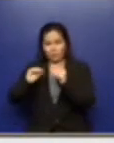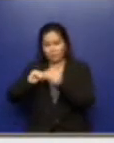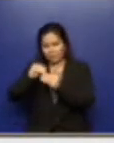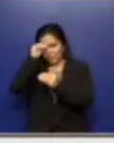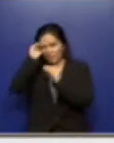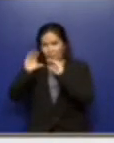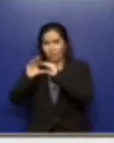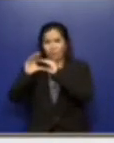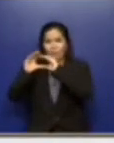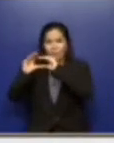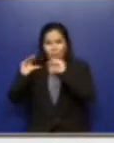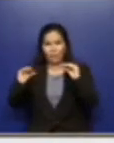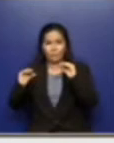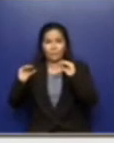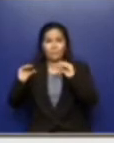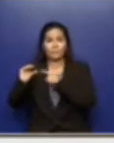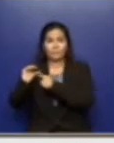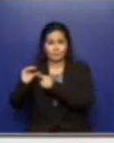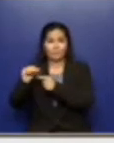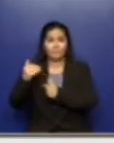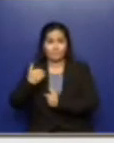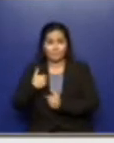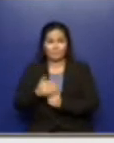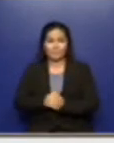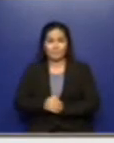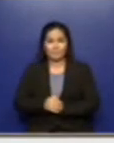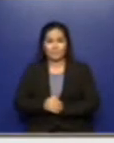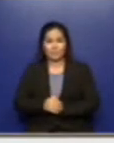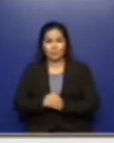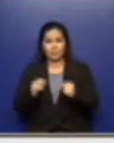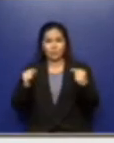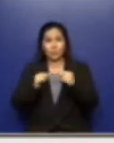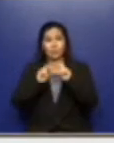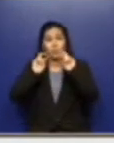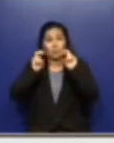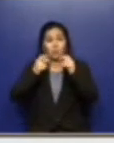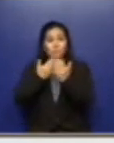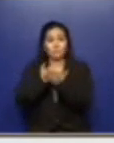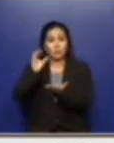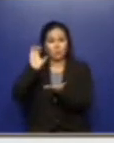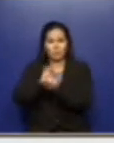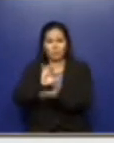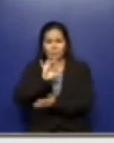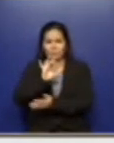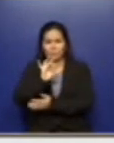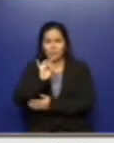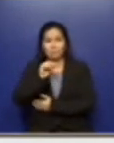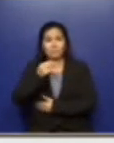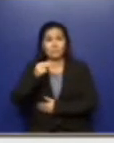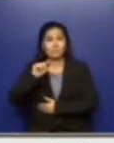นวนมากที่งบในส่วนของ 8.8 หมื่นล้าน